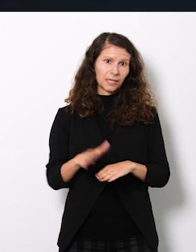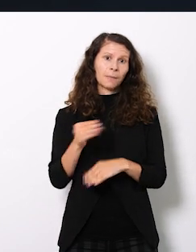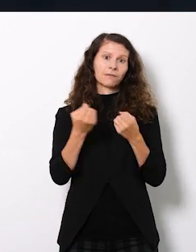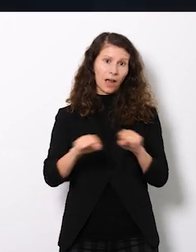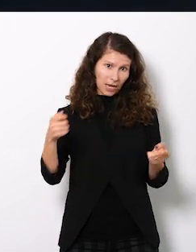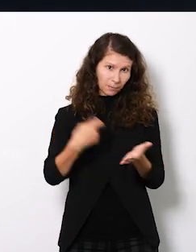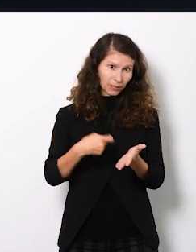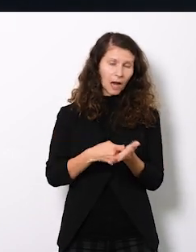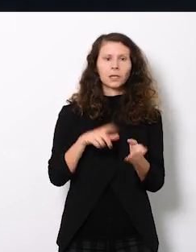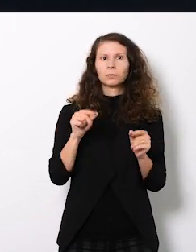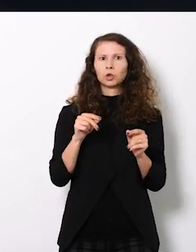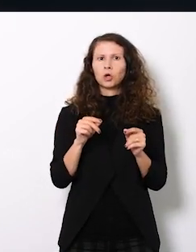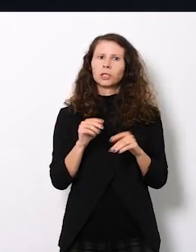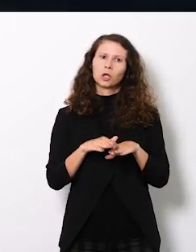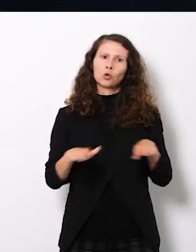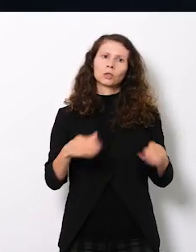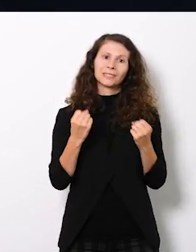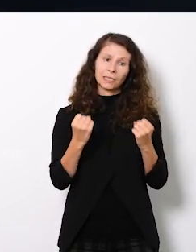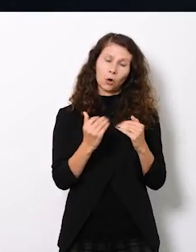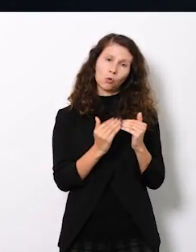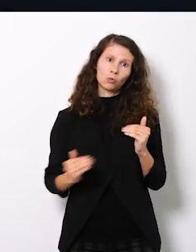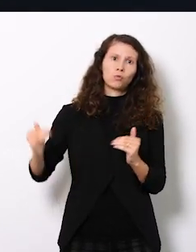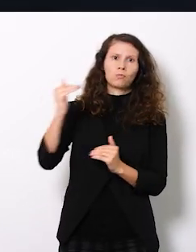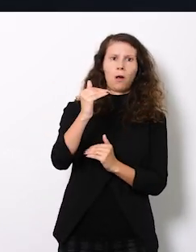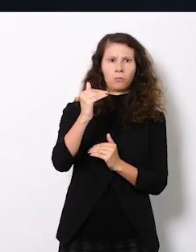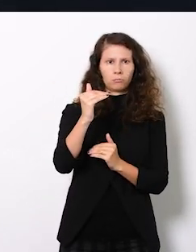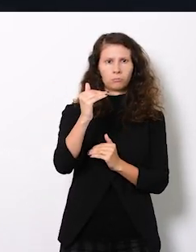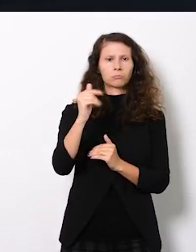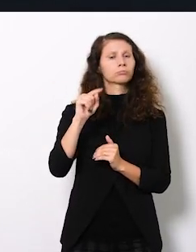dann oberhalb der Grundsicherung eben